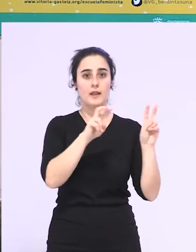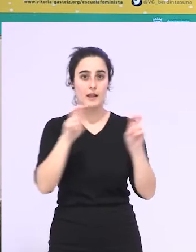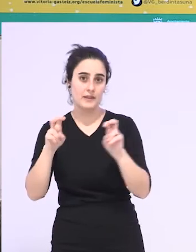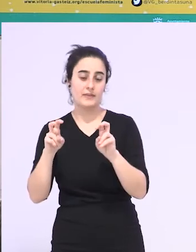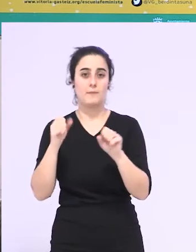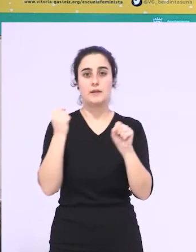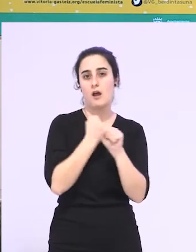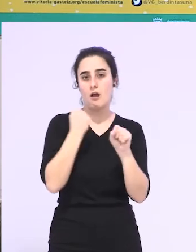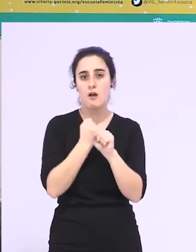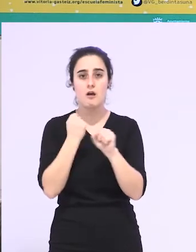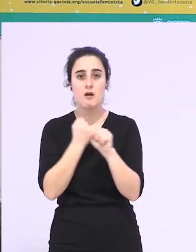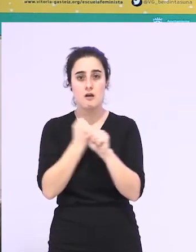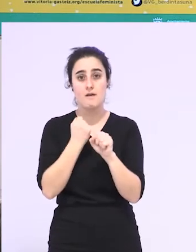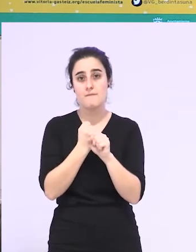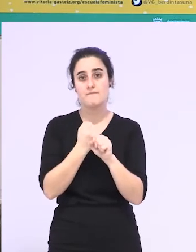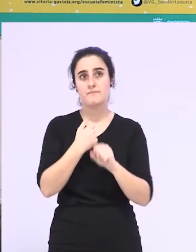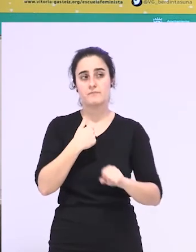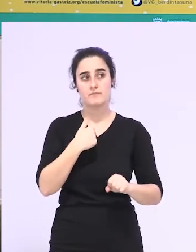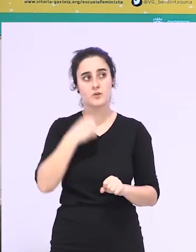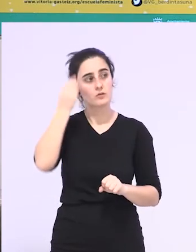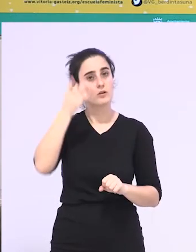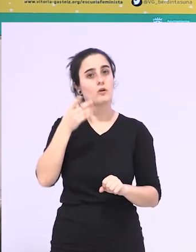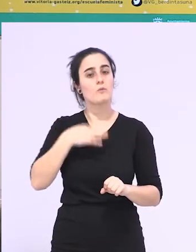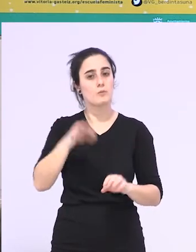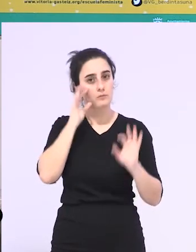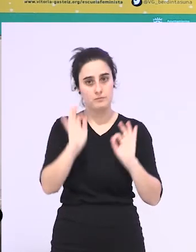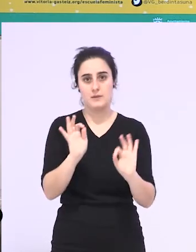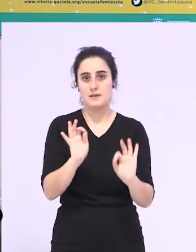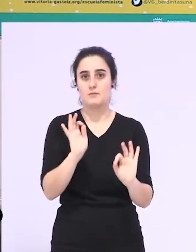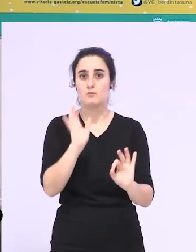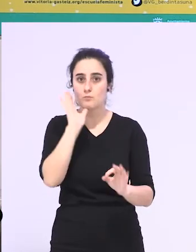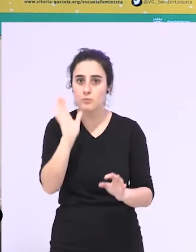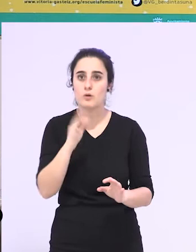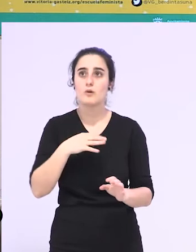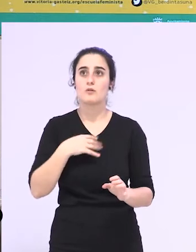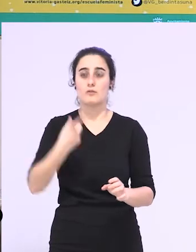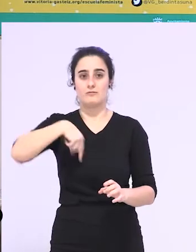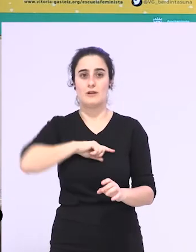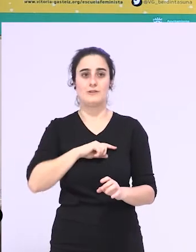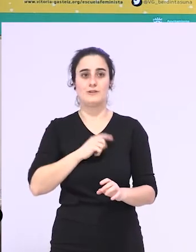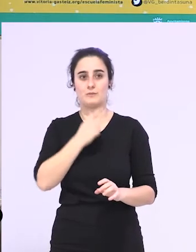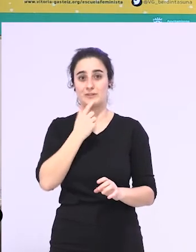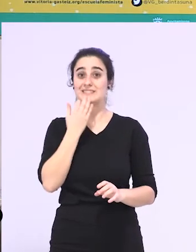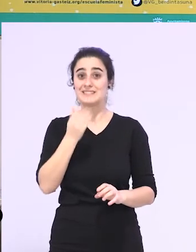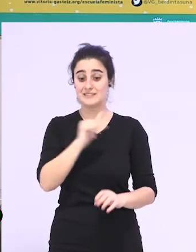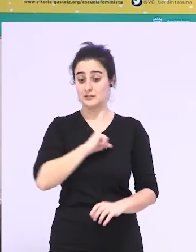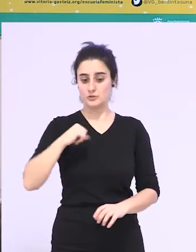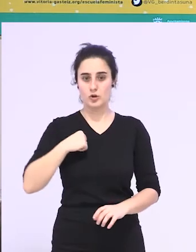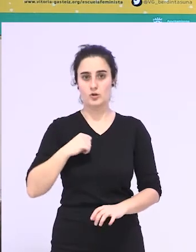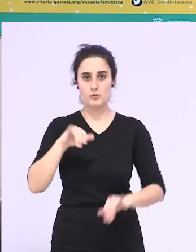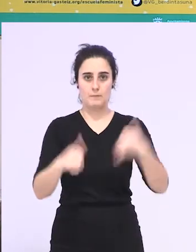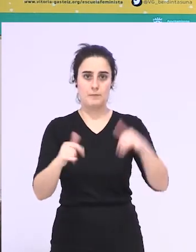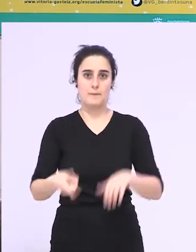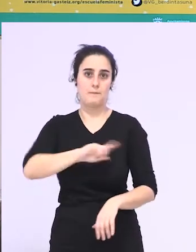aritu direnak, esango nuke oso arriskutsua dela, justure horregatik, manipulagarriagoak bihurtzen garelako bakarrik gaudenean. Eta